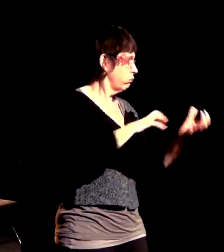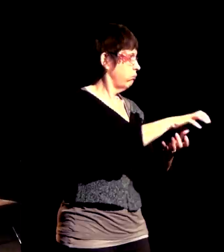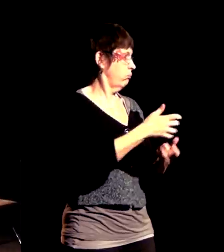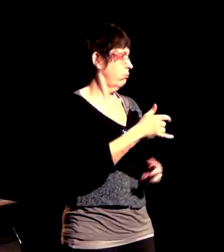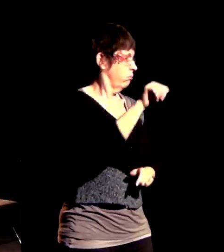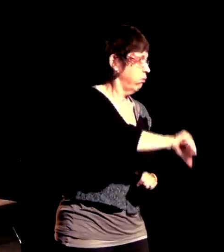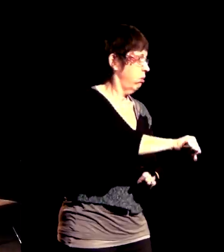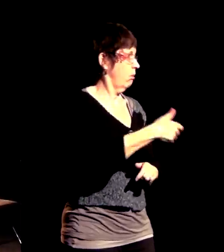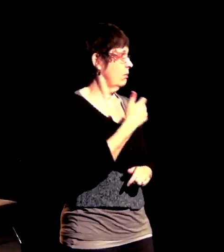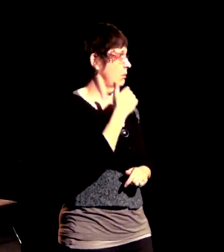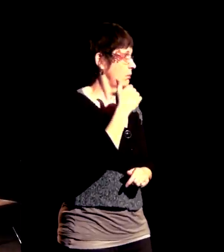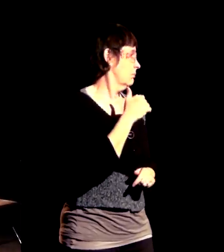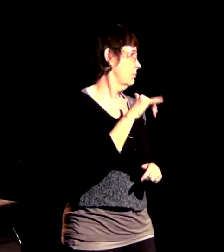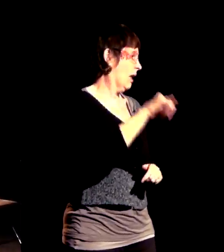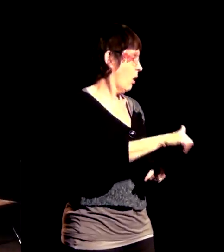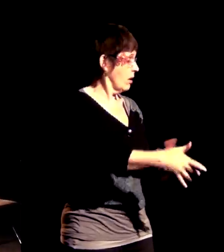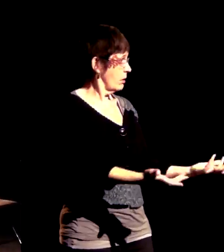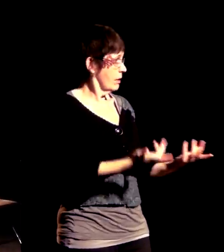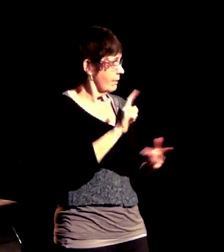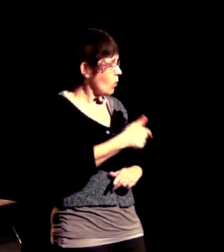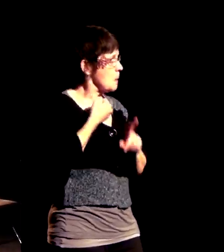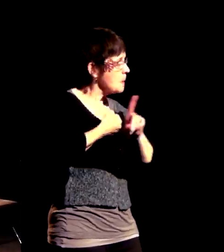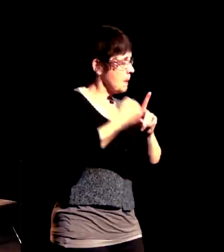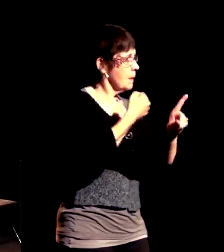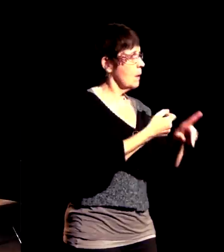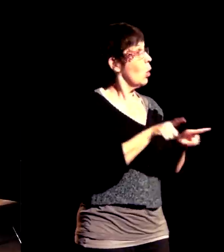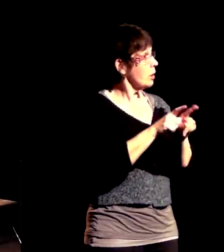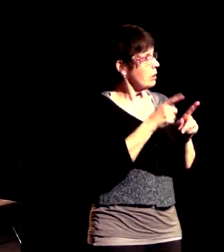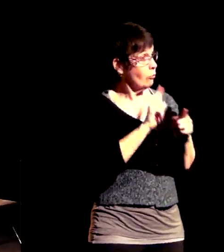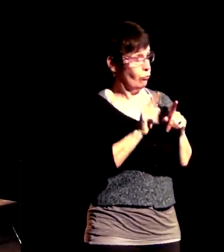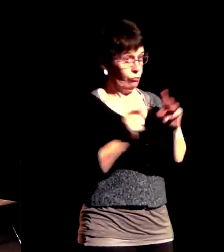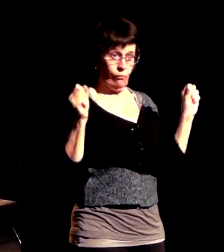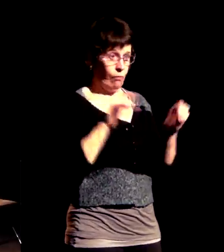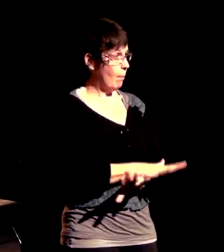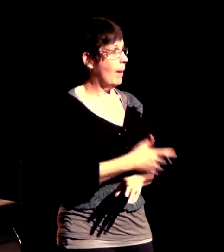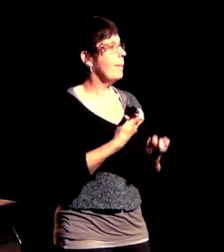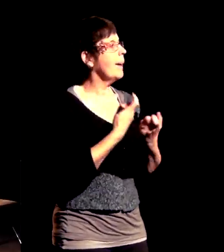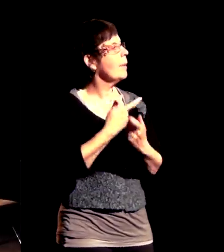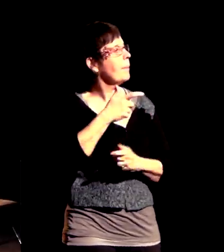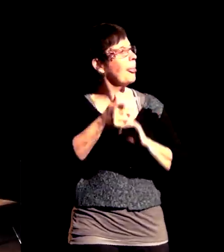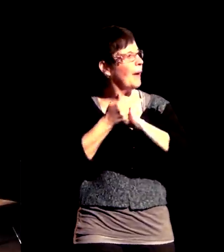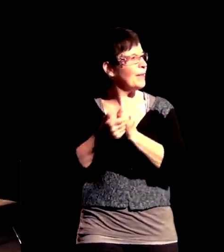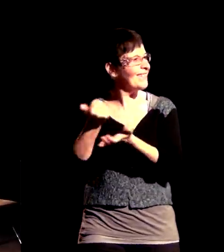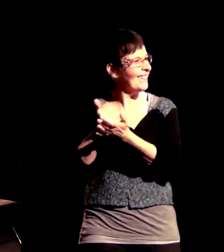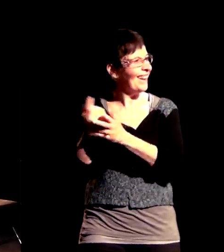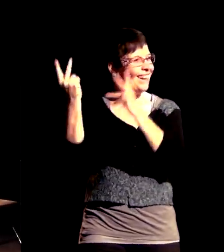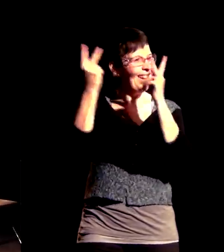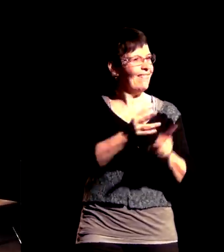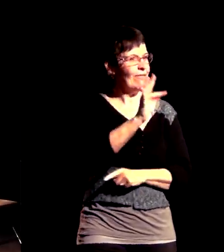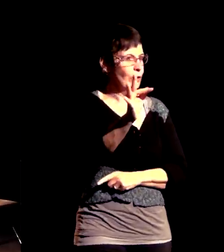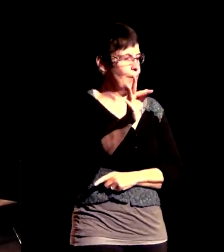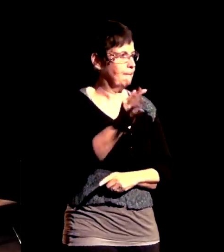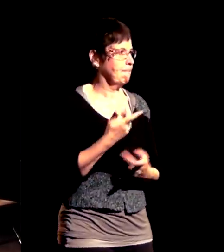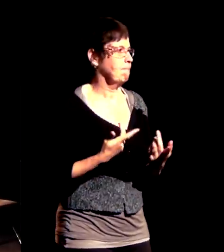pas, celles qu'on n'arrive pas à voir. Je vous donne un exemple. J'ai un ami sénégalais qui est venu en France. On est allé chez la grand-mère d'un ami, on est allé dans